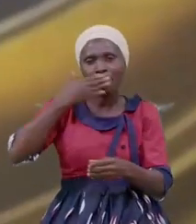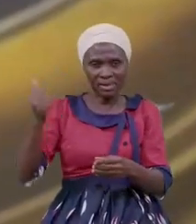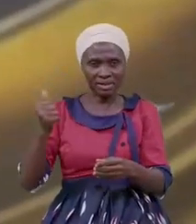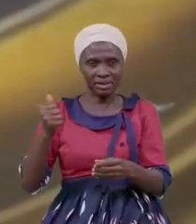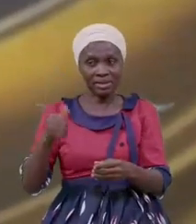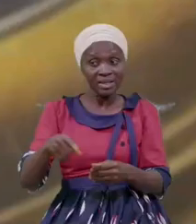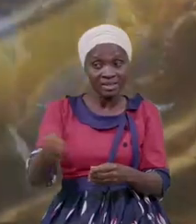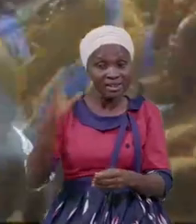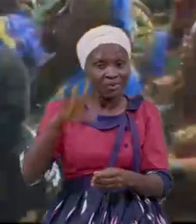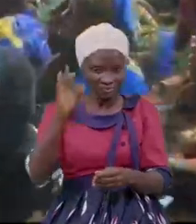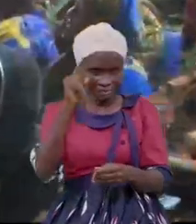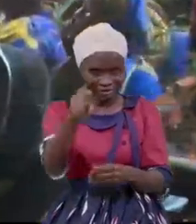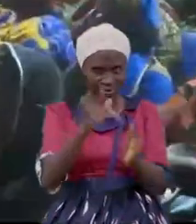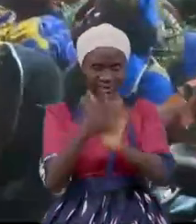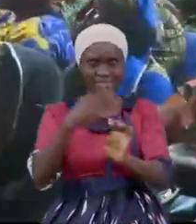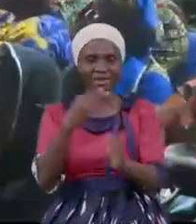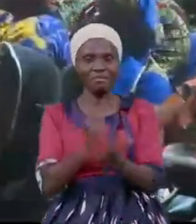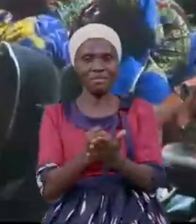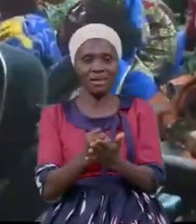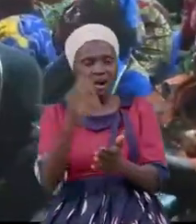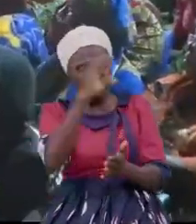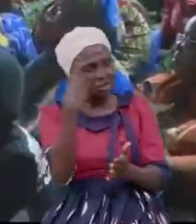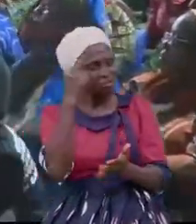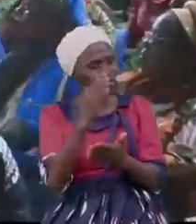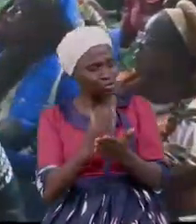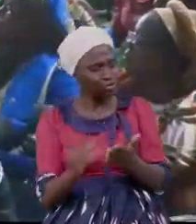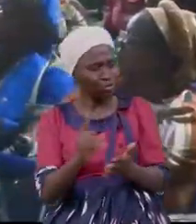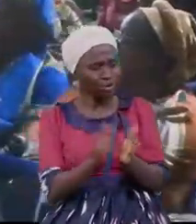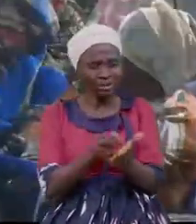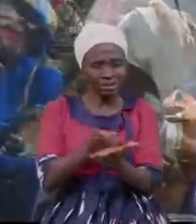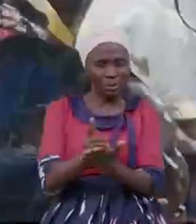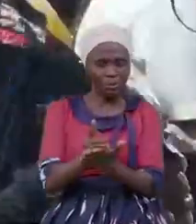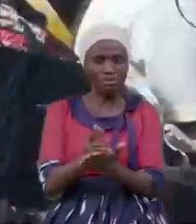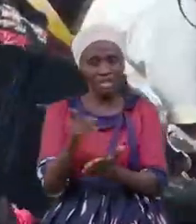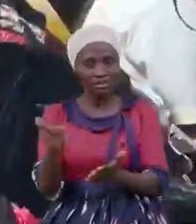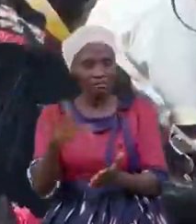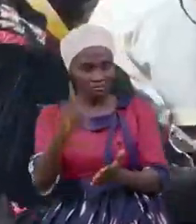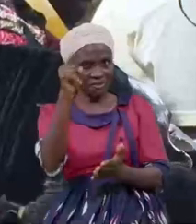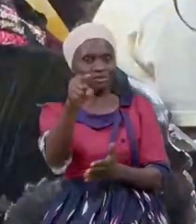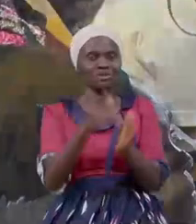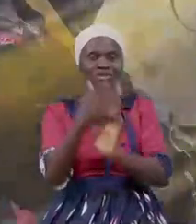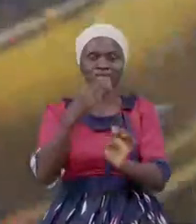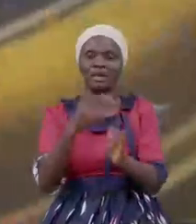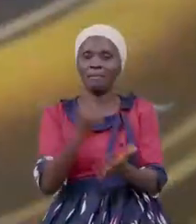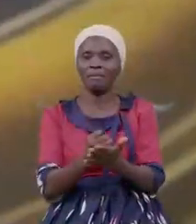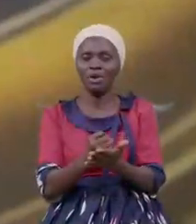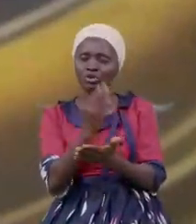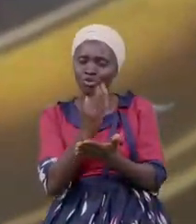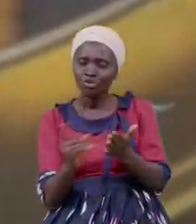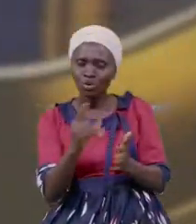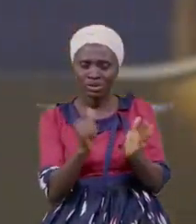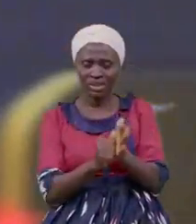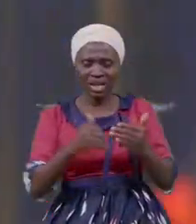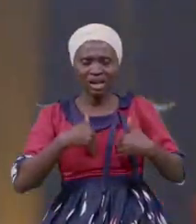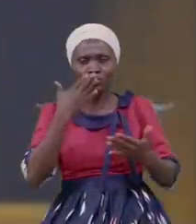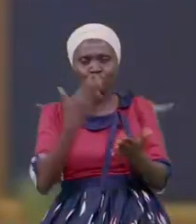d'honnête ils vont te trouver quelqu'une de stratégique ils vont te trouver quelqu'un